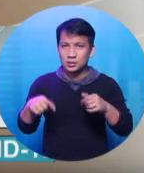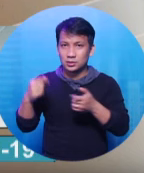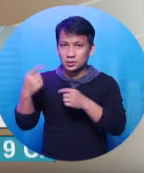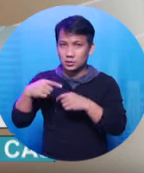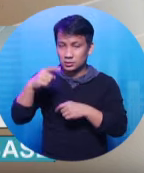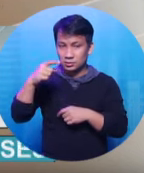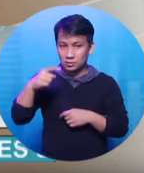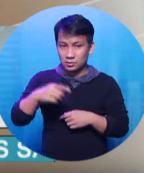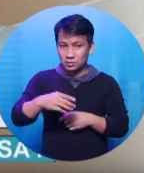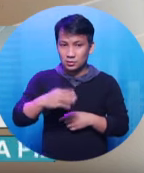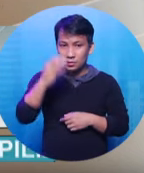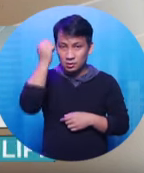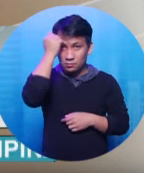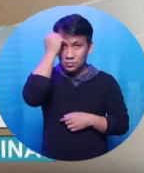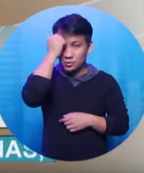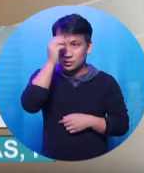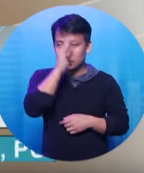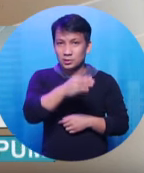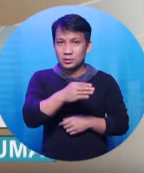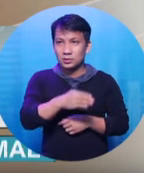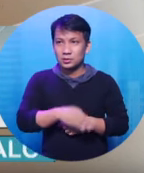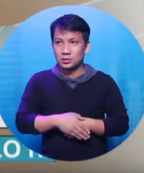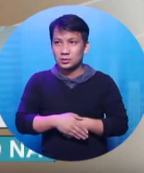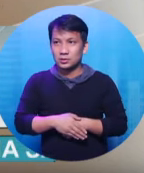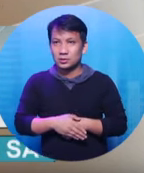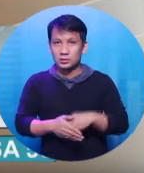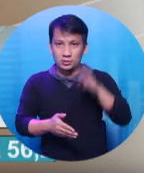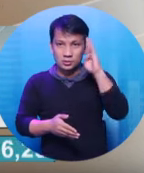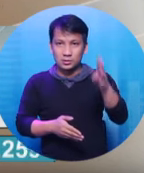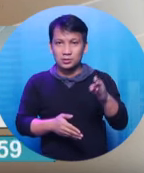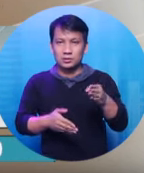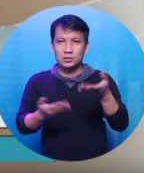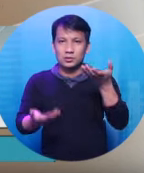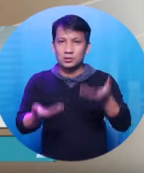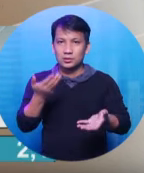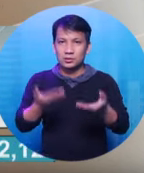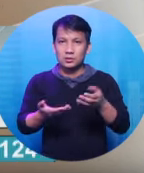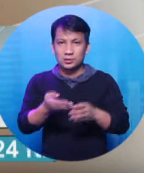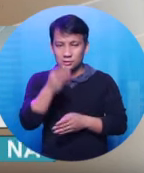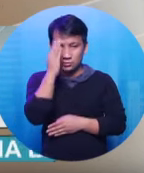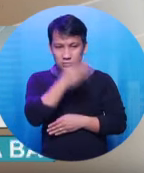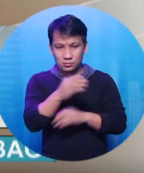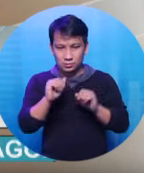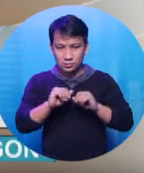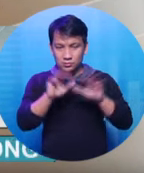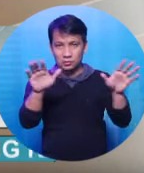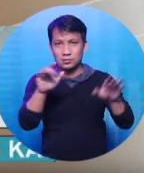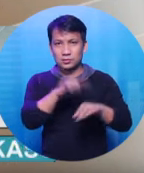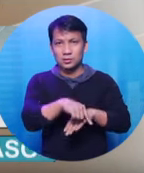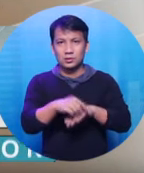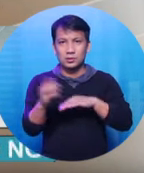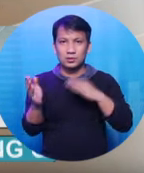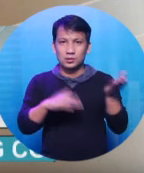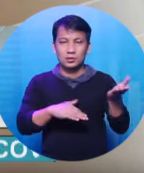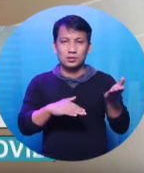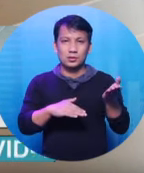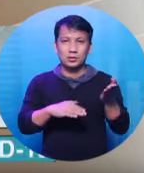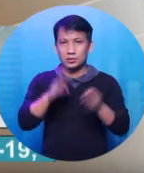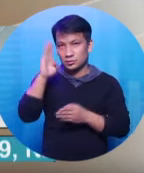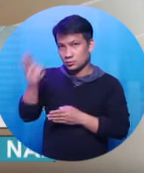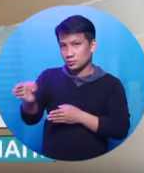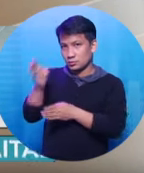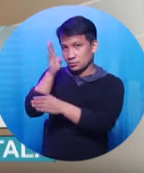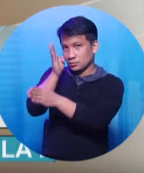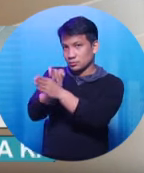ang bobo ng thought mo, it attacks yung merit ng argument. However, yung pagpapakalat po na ikaw ay patay na, it attacks the